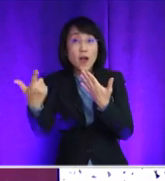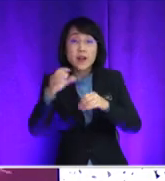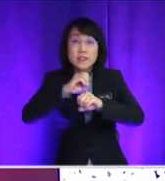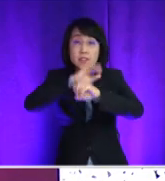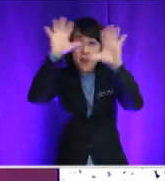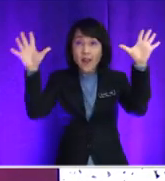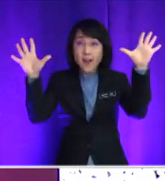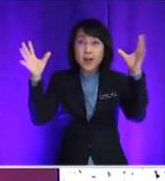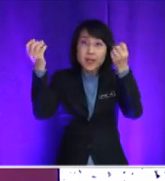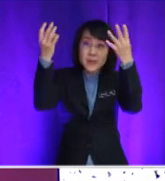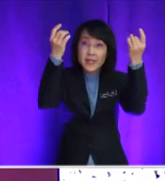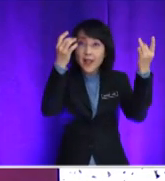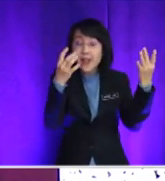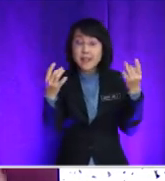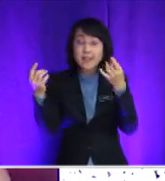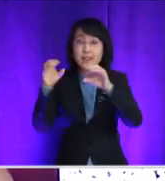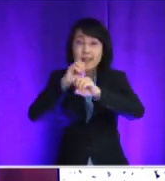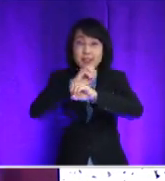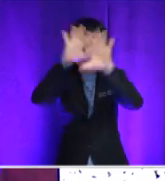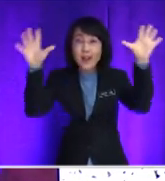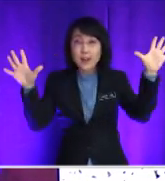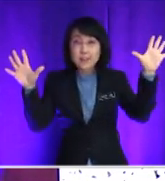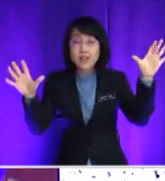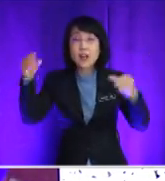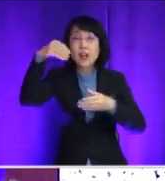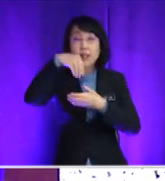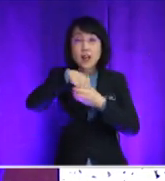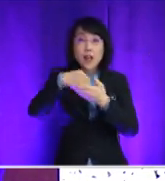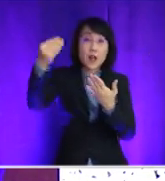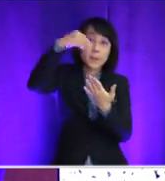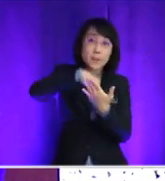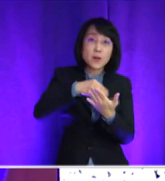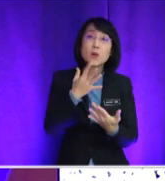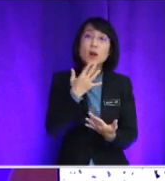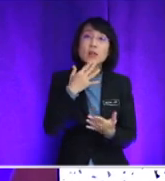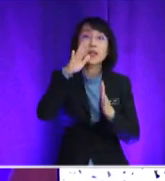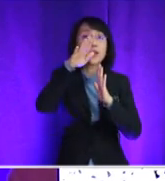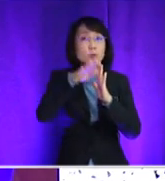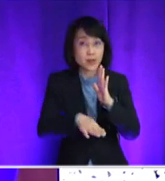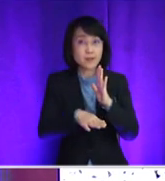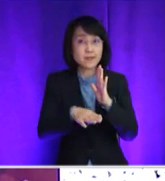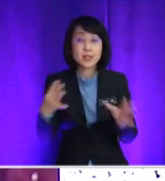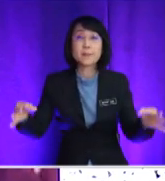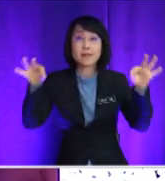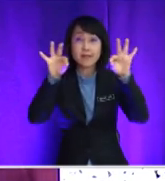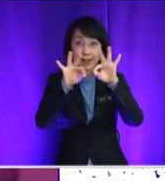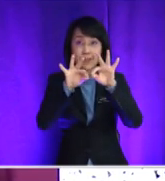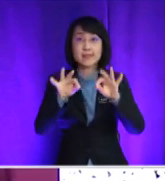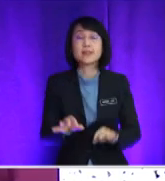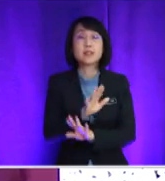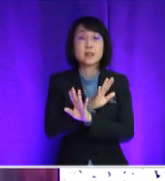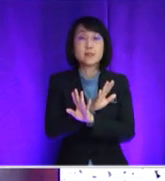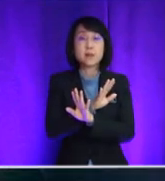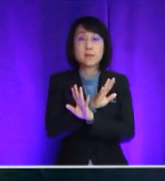berkilau lebih terang warna dia berbanding dengan sebelah dalam ini penting sebab nanti takut tersirat